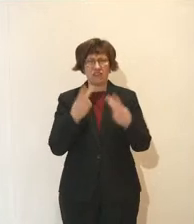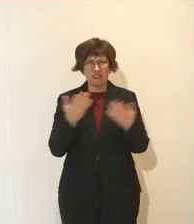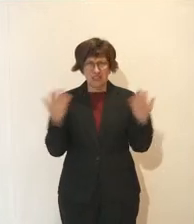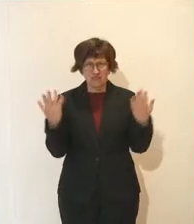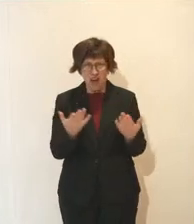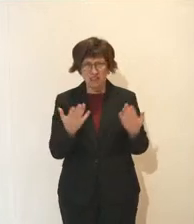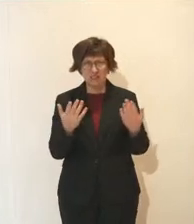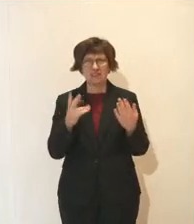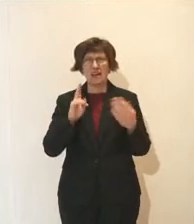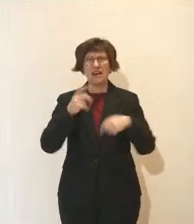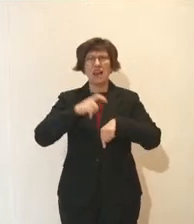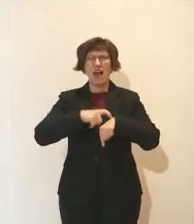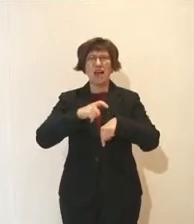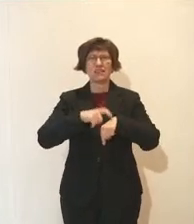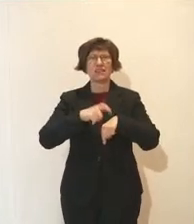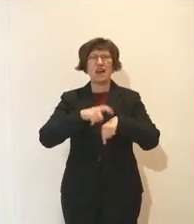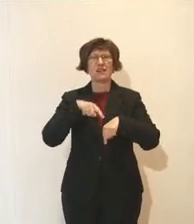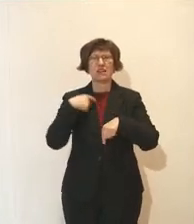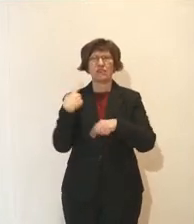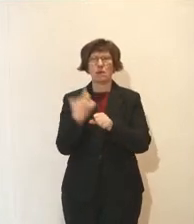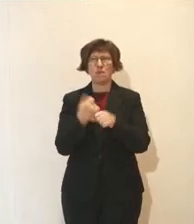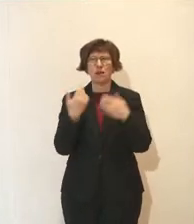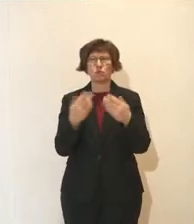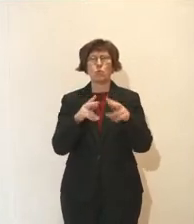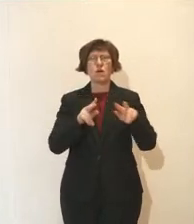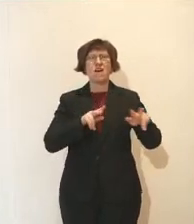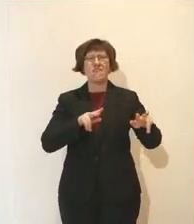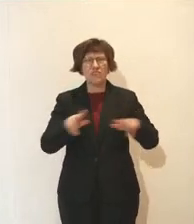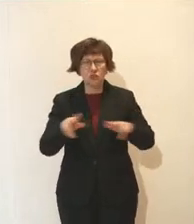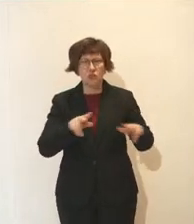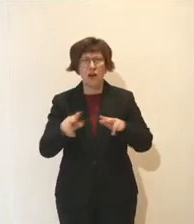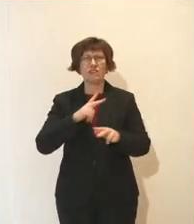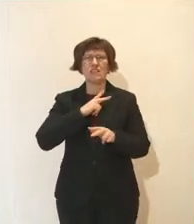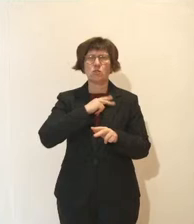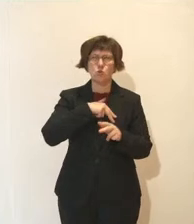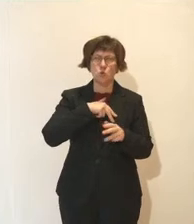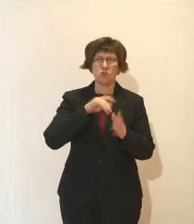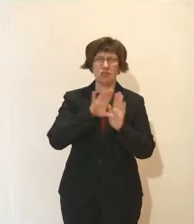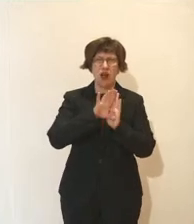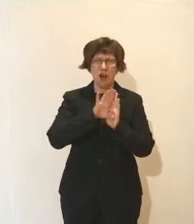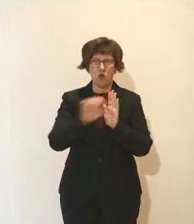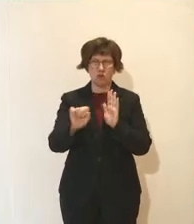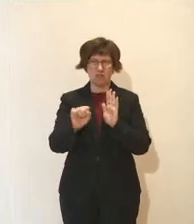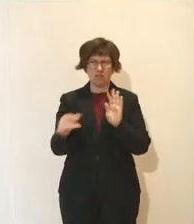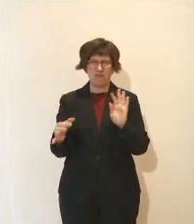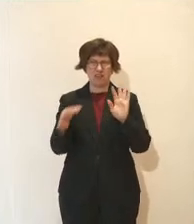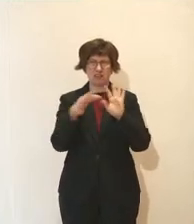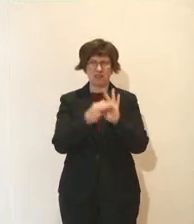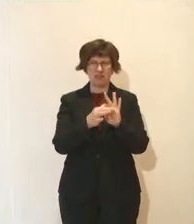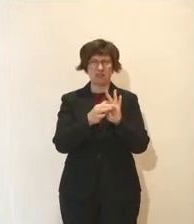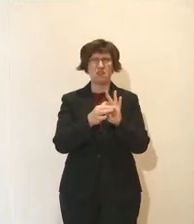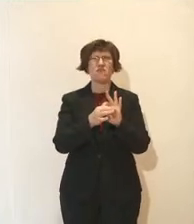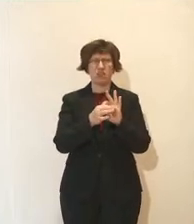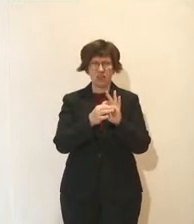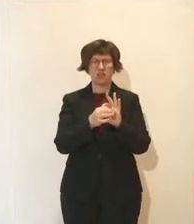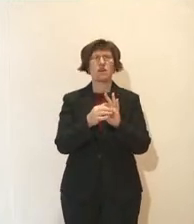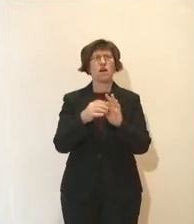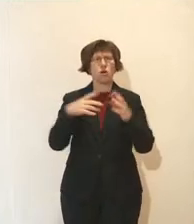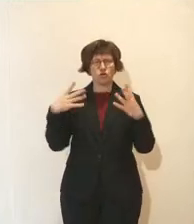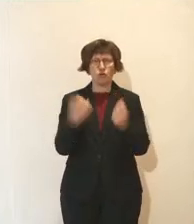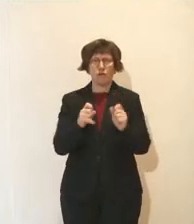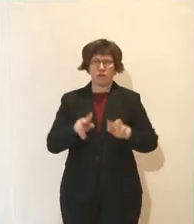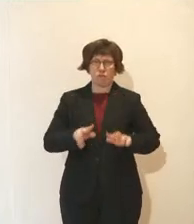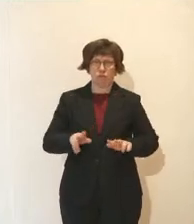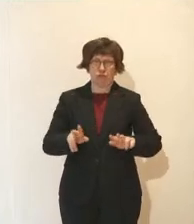dass wir aber gleichzeitig alles dafür tun die wirtschaftlichen und die sozialen konsequenzen die damit verbunden sind auch in den griff zu